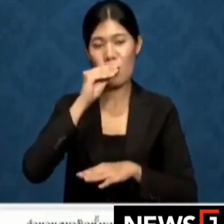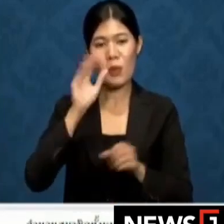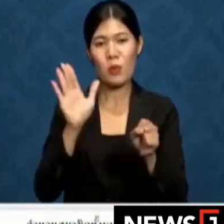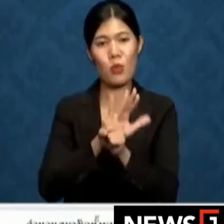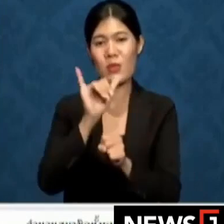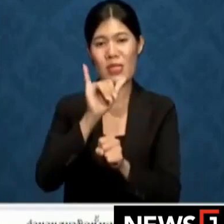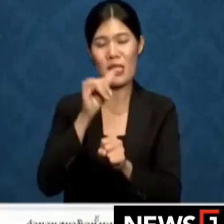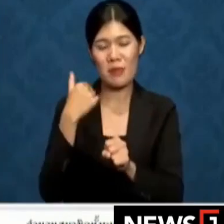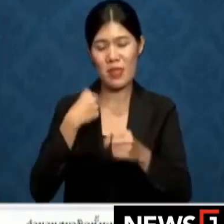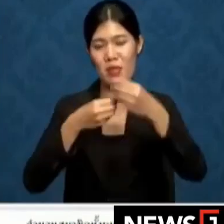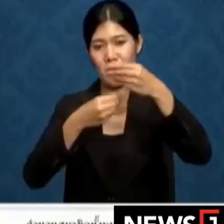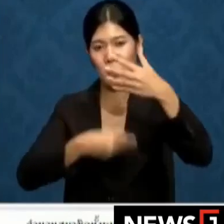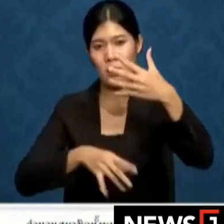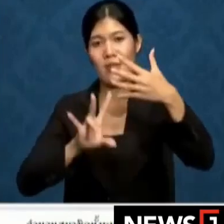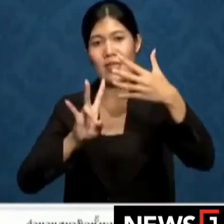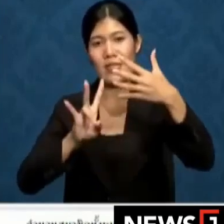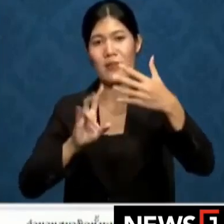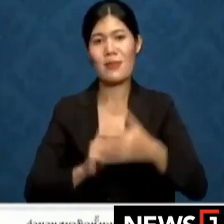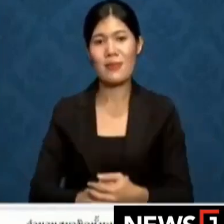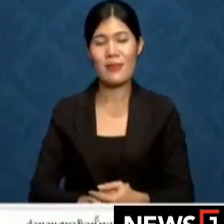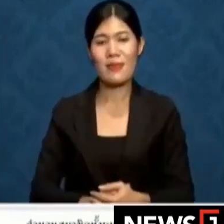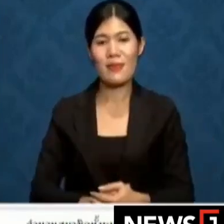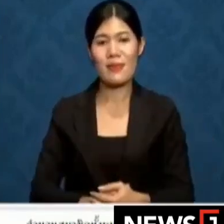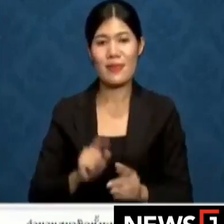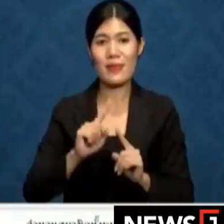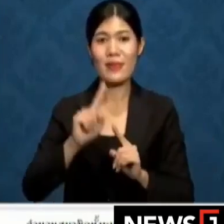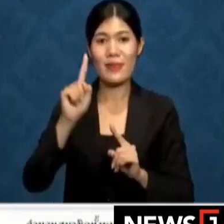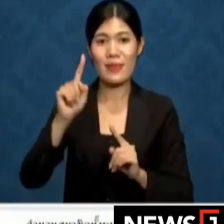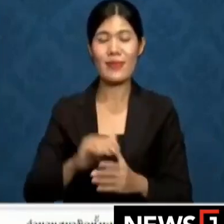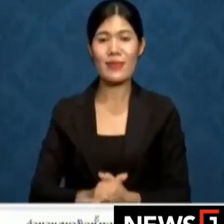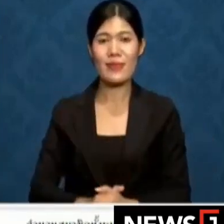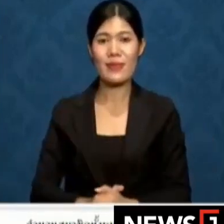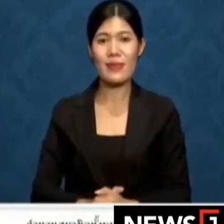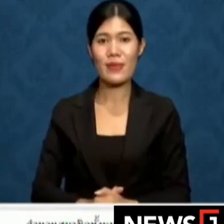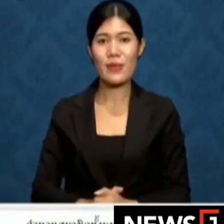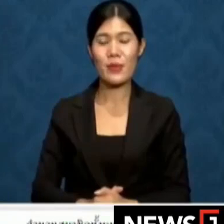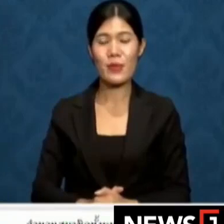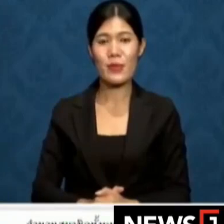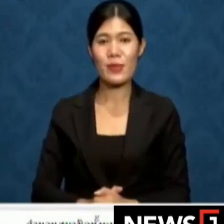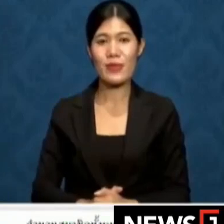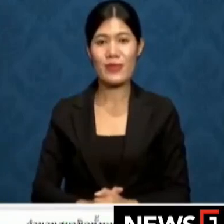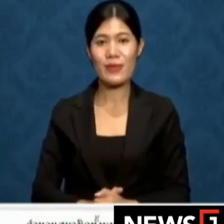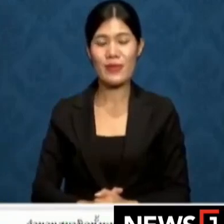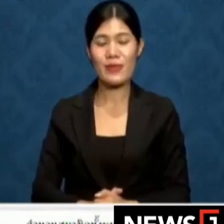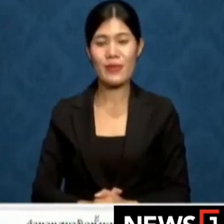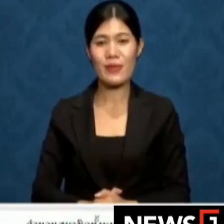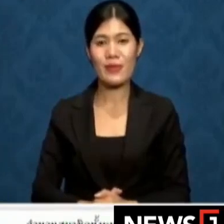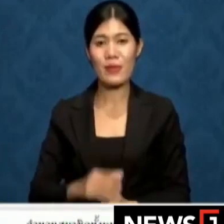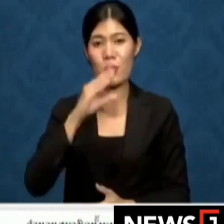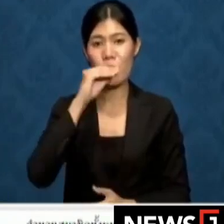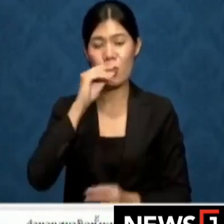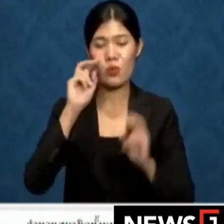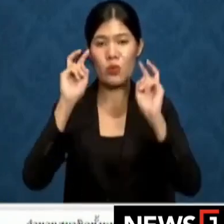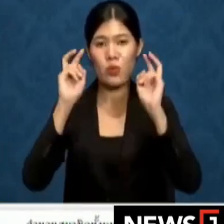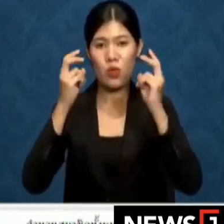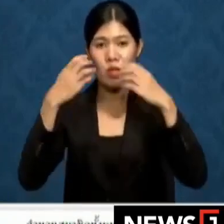แม้ปีนี้จะขาดดุลงบประมาณสูงแต่การขาดดุลจะลดลงในปีต่อๆไปไม่ใช่การเสพติดถ้าเสพติด